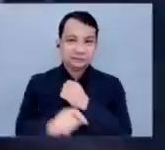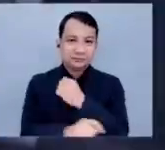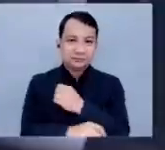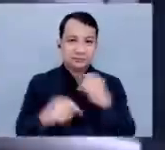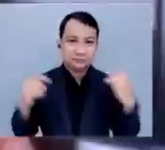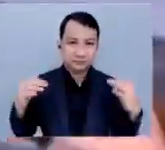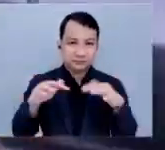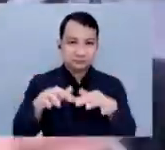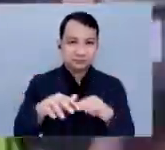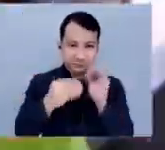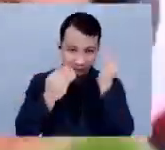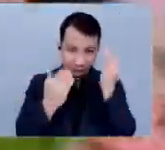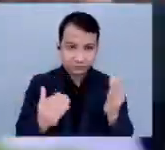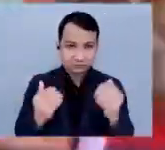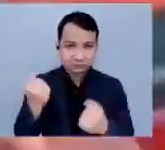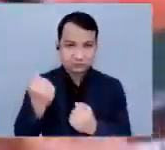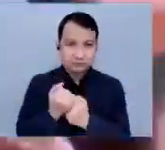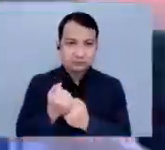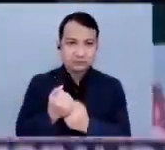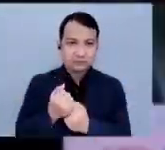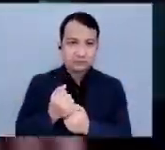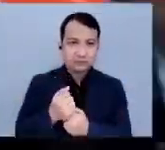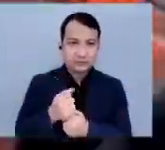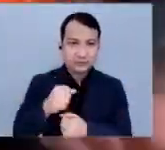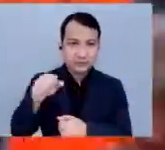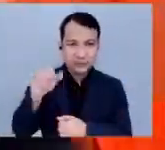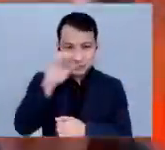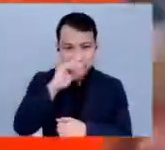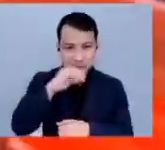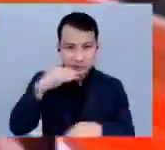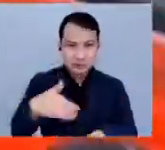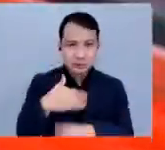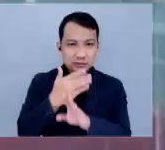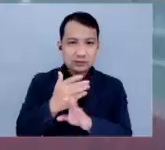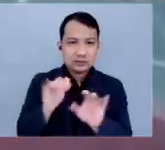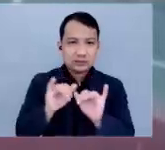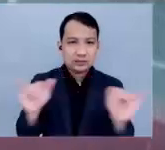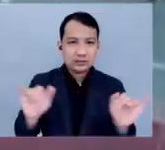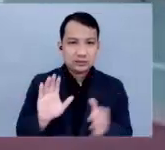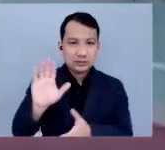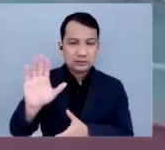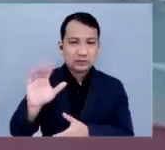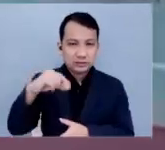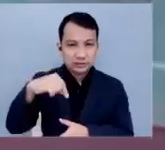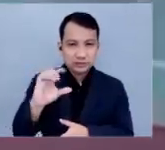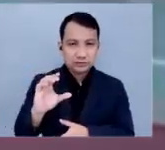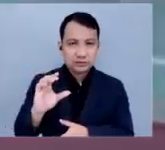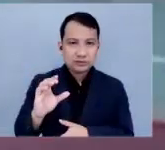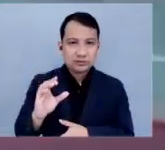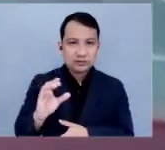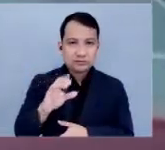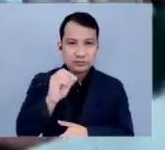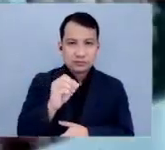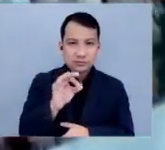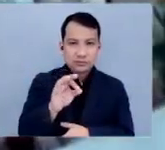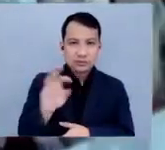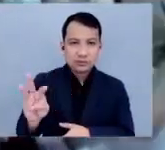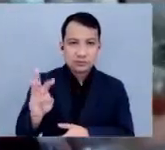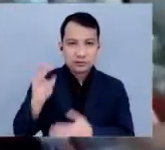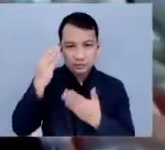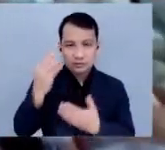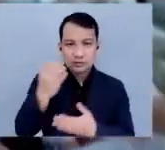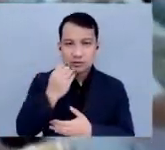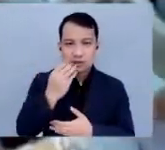protesta ang mga supporters si Duterte sa Cebu, Davao at maging sa Quezon City. May mga OFW din na nakiisa sa Hong Kong pati na